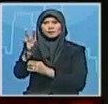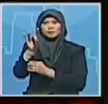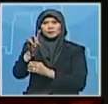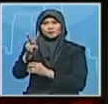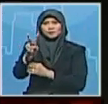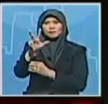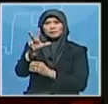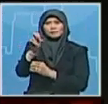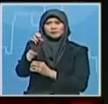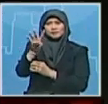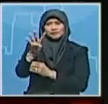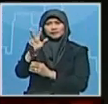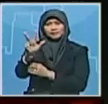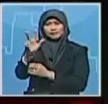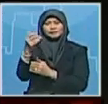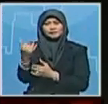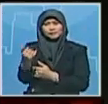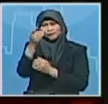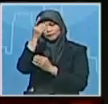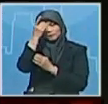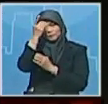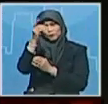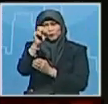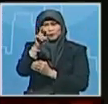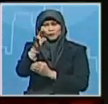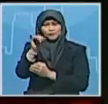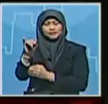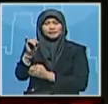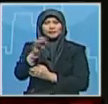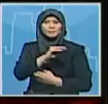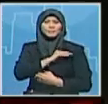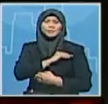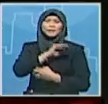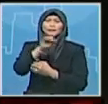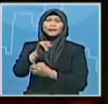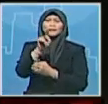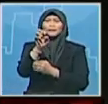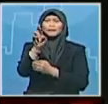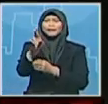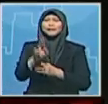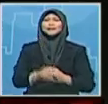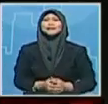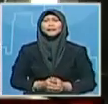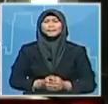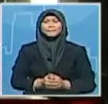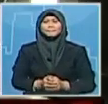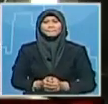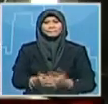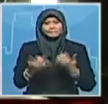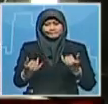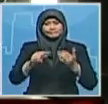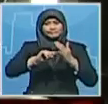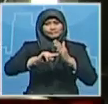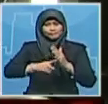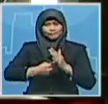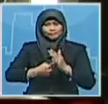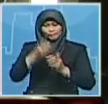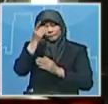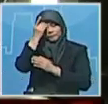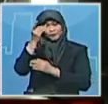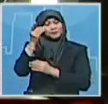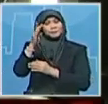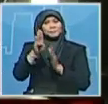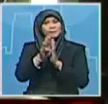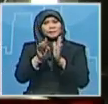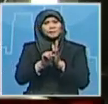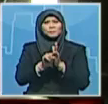0322-823-0043 bersama yang berhormat Datuk Seri Haji Fadilah Haji Yusof, Menteri Kerja Raya. Dan saya memulakan tadi Datuk Seri, latar belakangnya kita